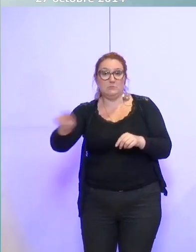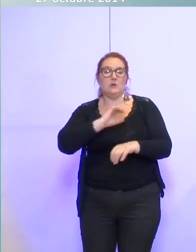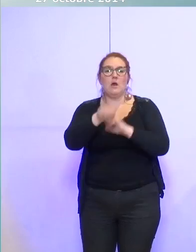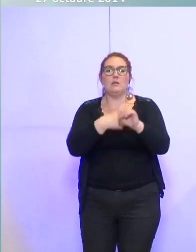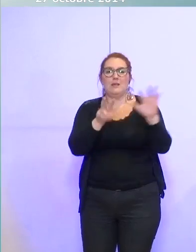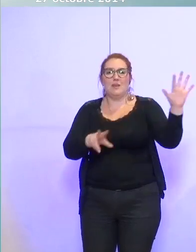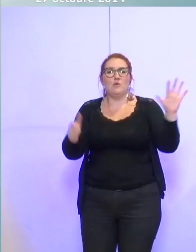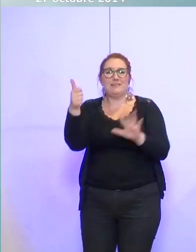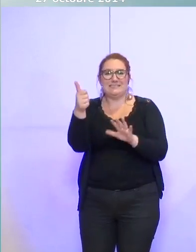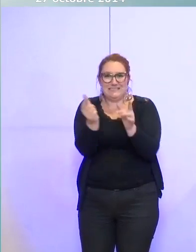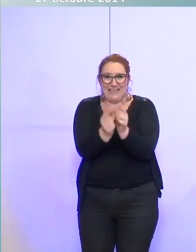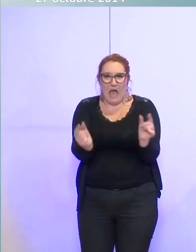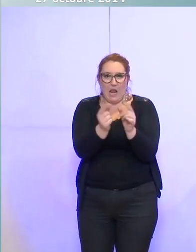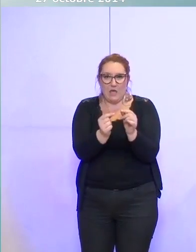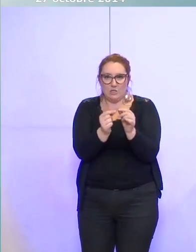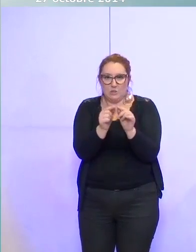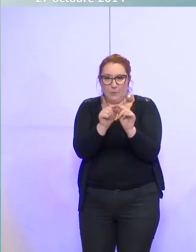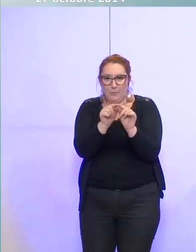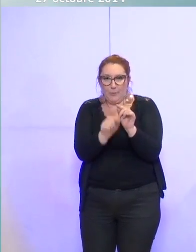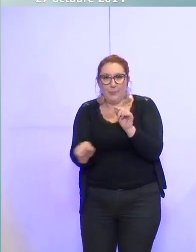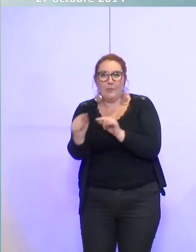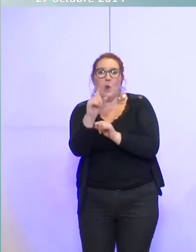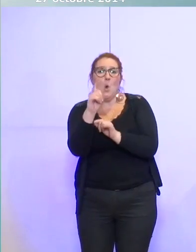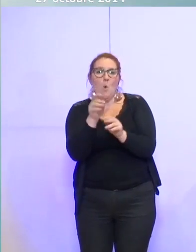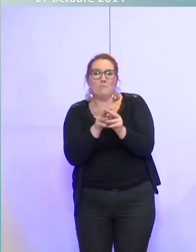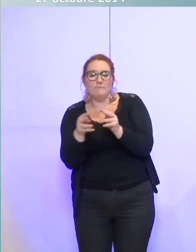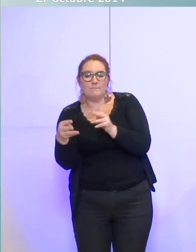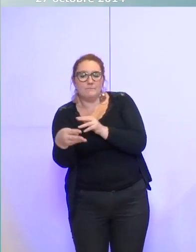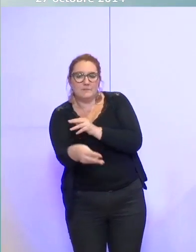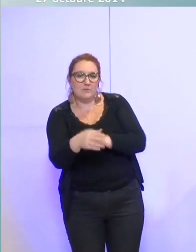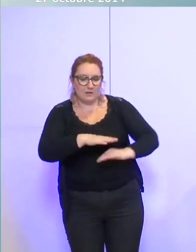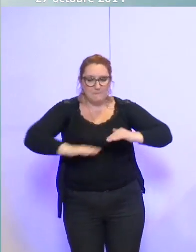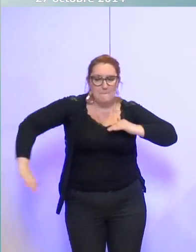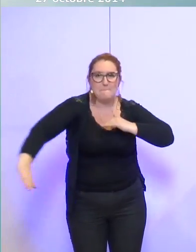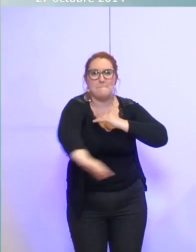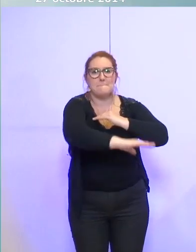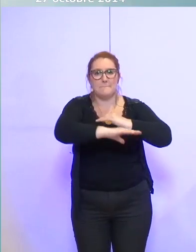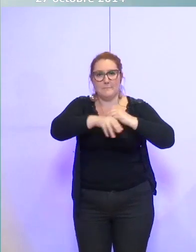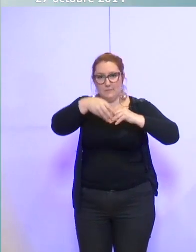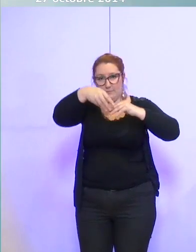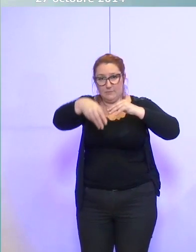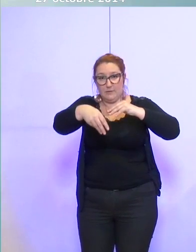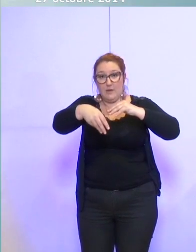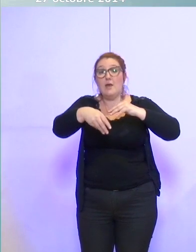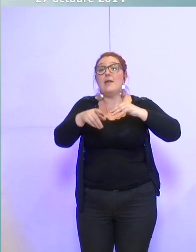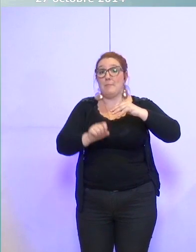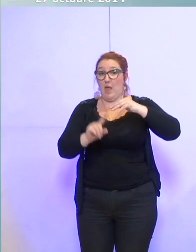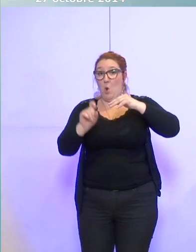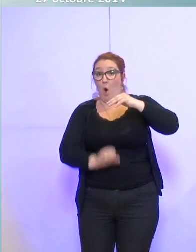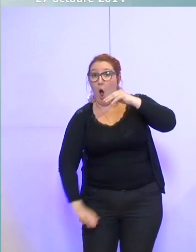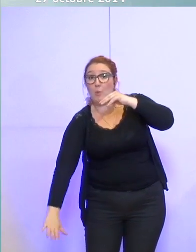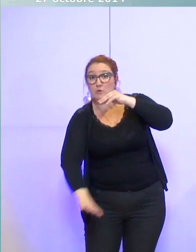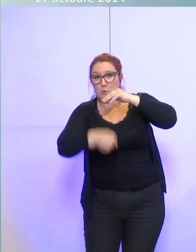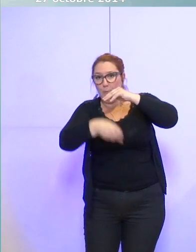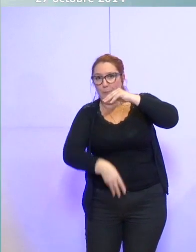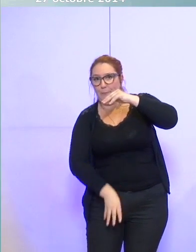du carrelage de la piscine a contaminé le radier et il y a une fuite jusque la nappe. Mais encore